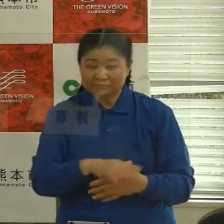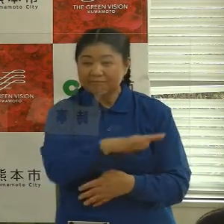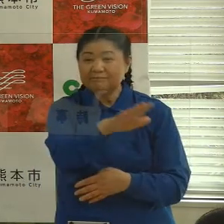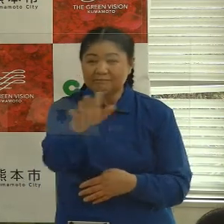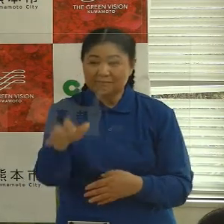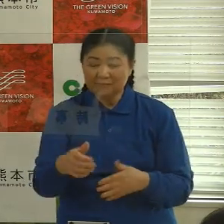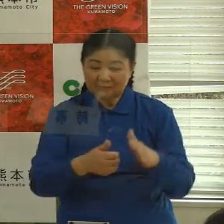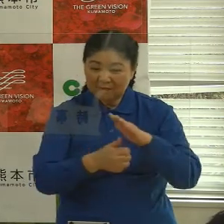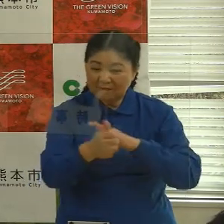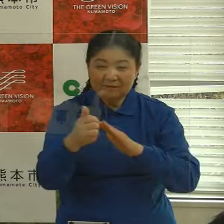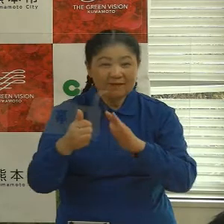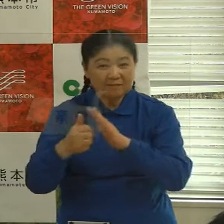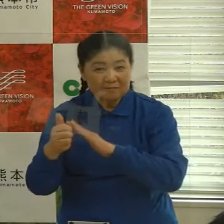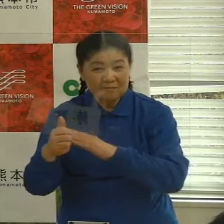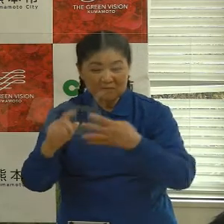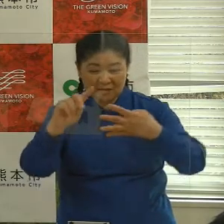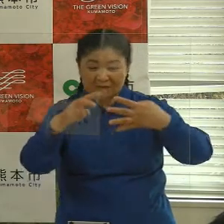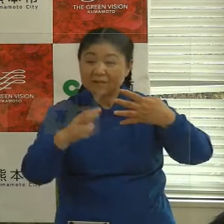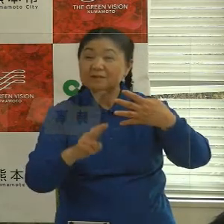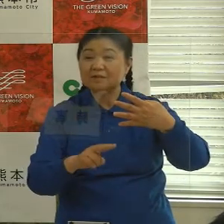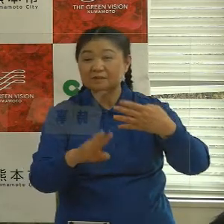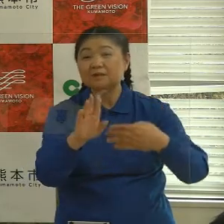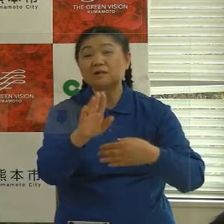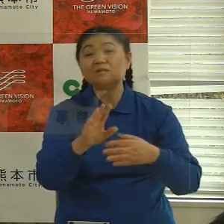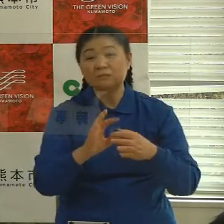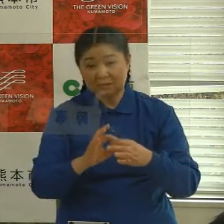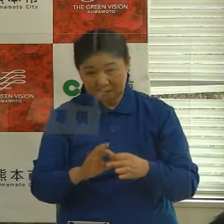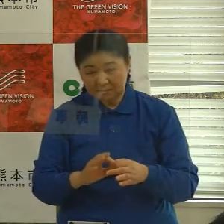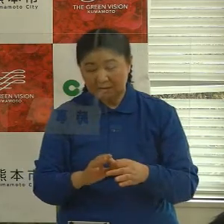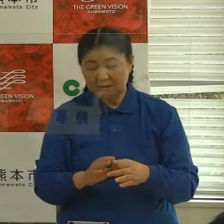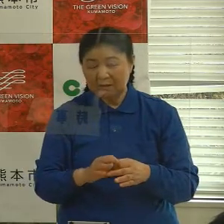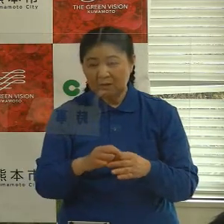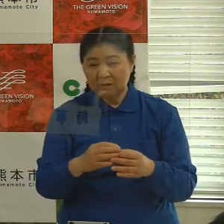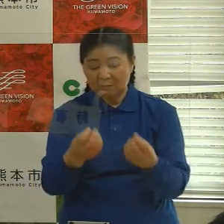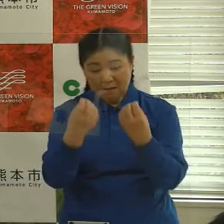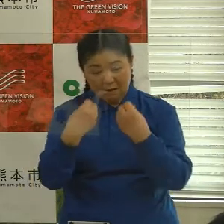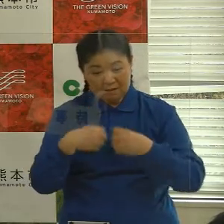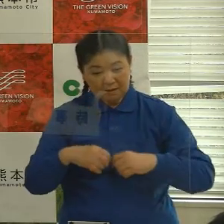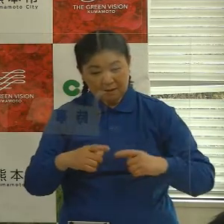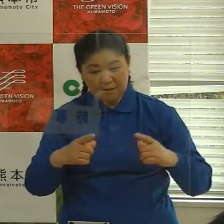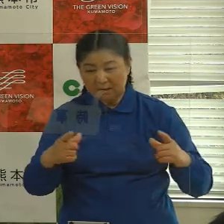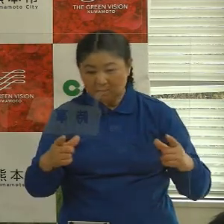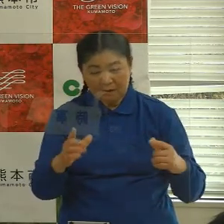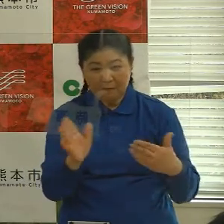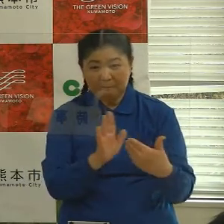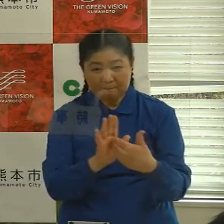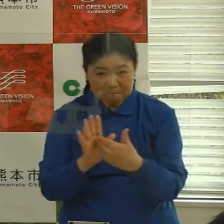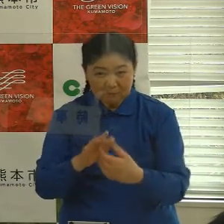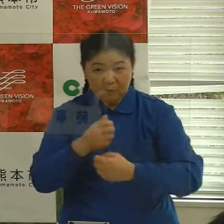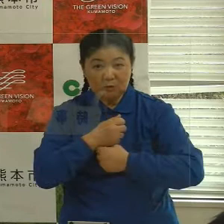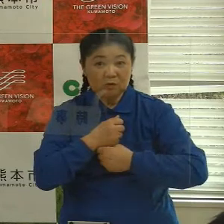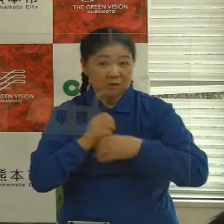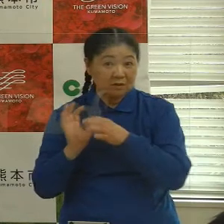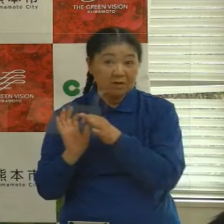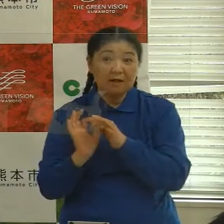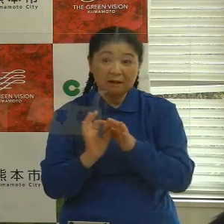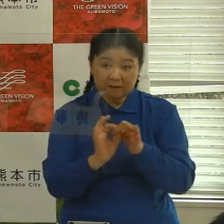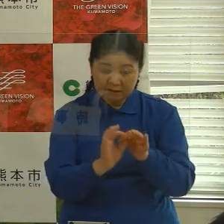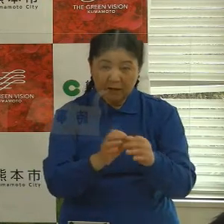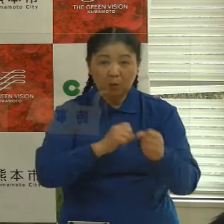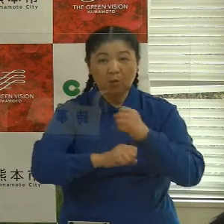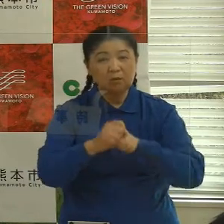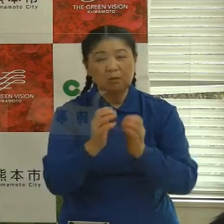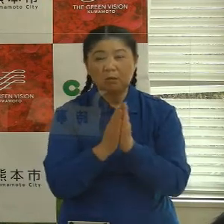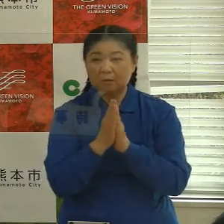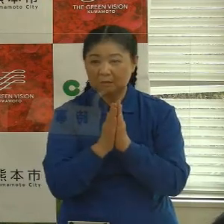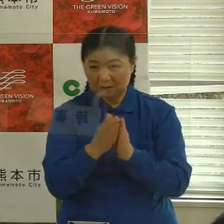皆さんがお出かけするにもいい時期でありますので、そういう感染が広がらないようにですね注意しながら、行